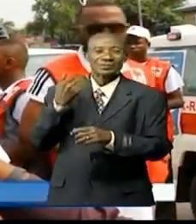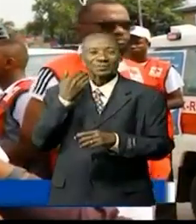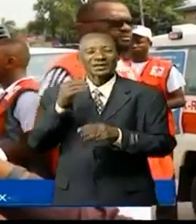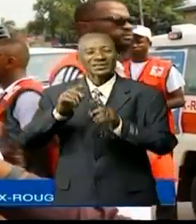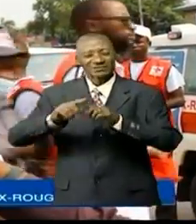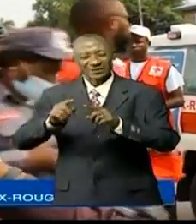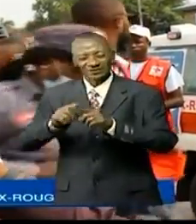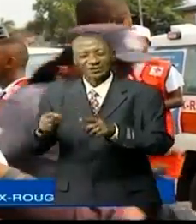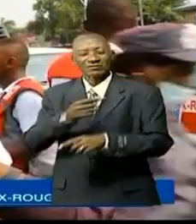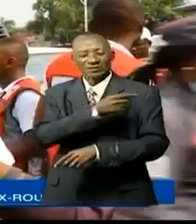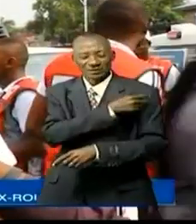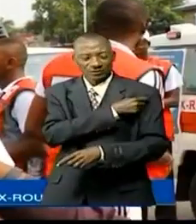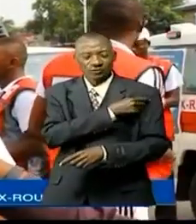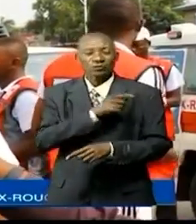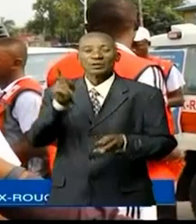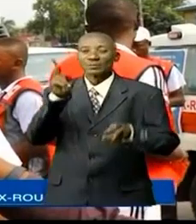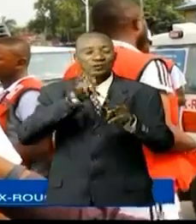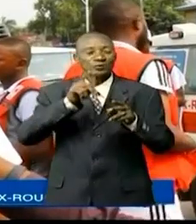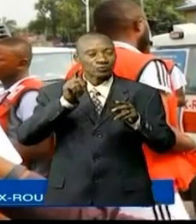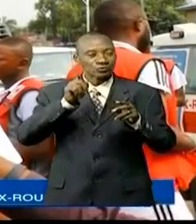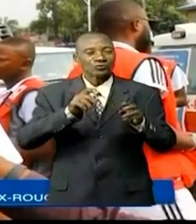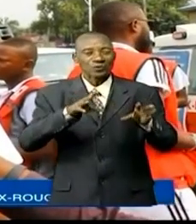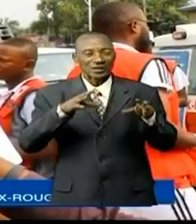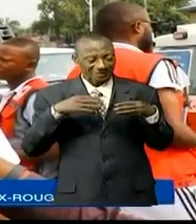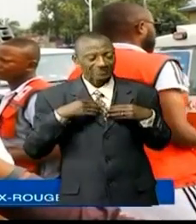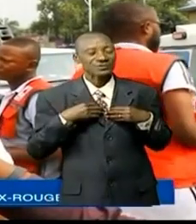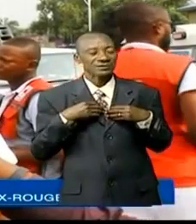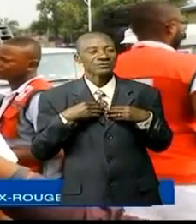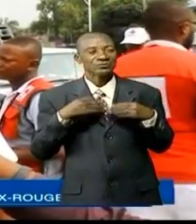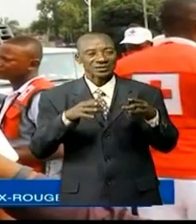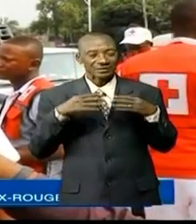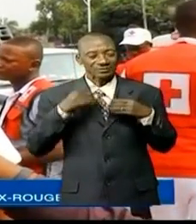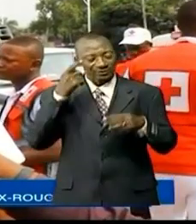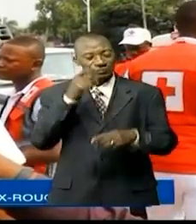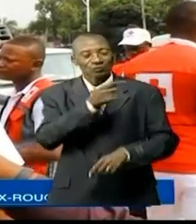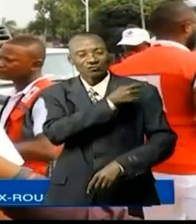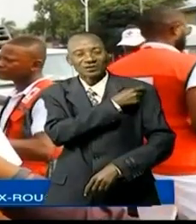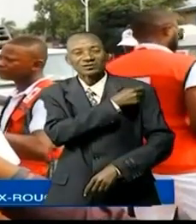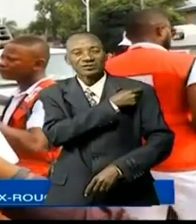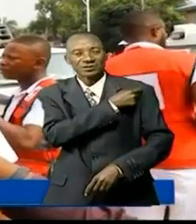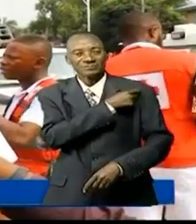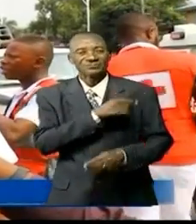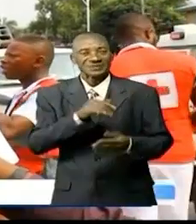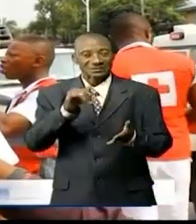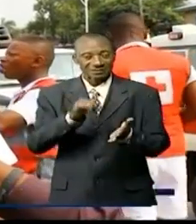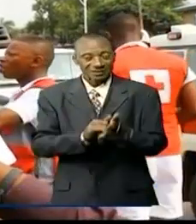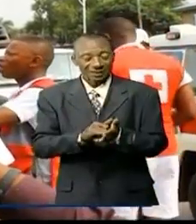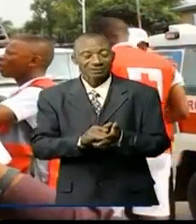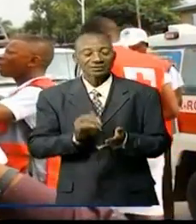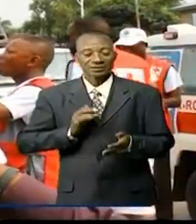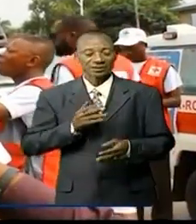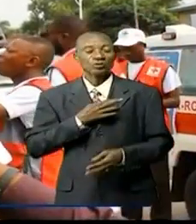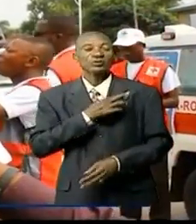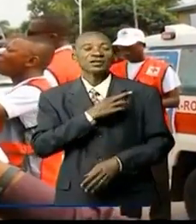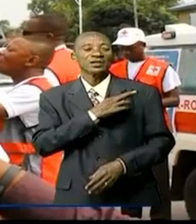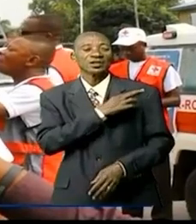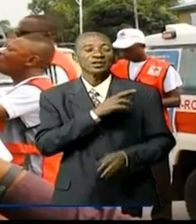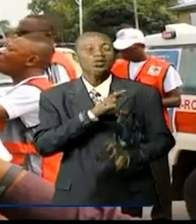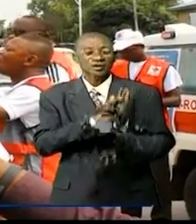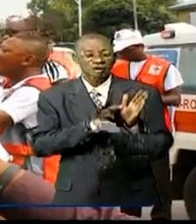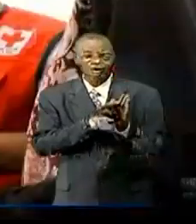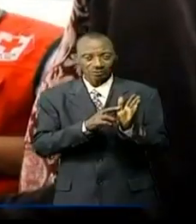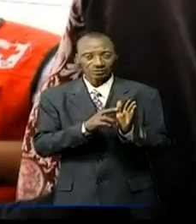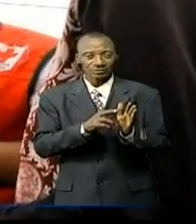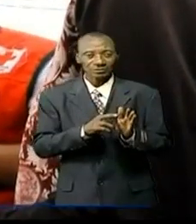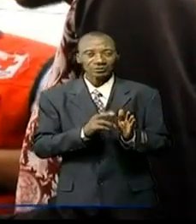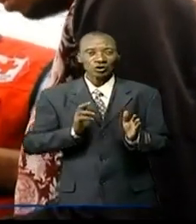vaccination et avoir l'intention de se faire vacciner. Et donc c'est vraiment dans notre rôle que nous avons jugé bon de faire